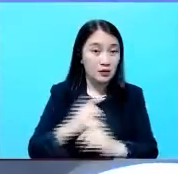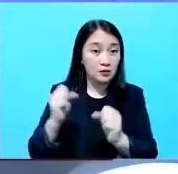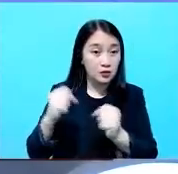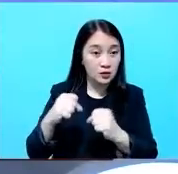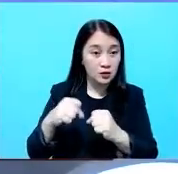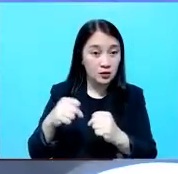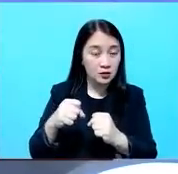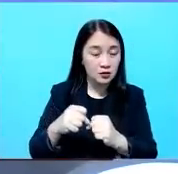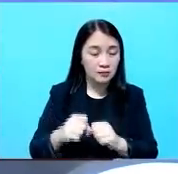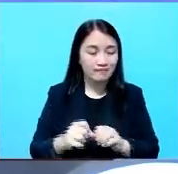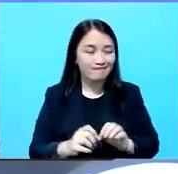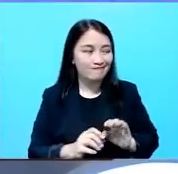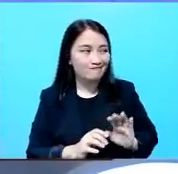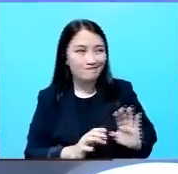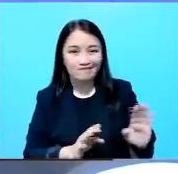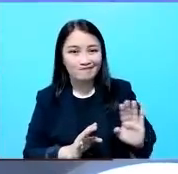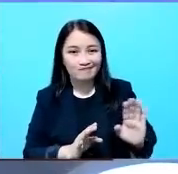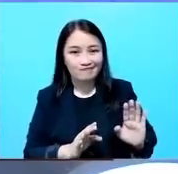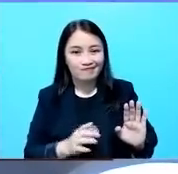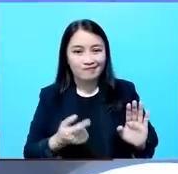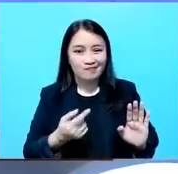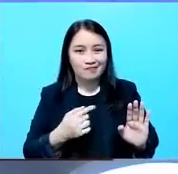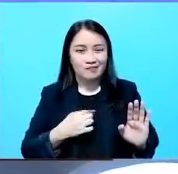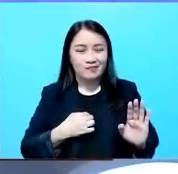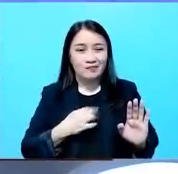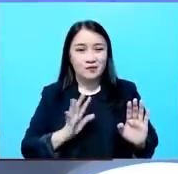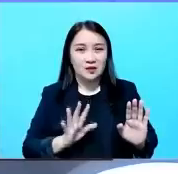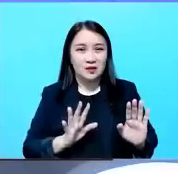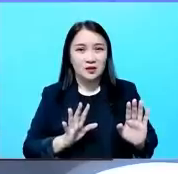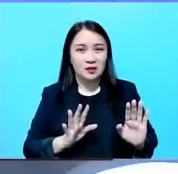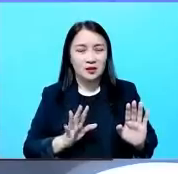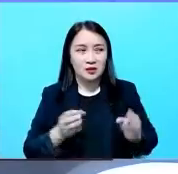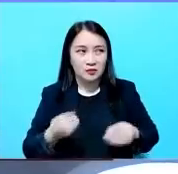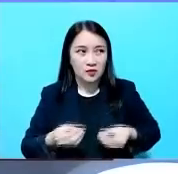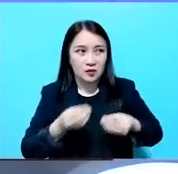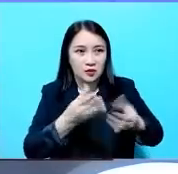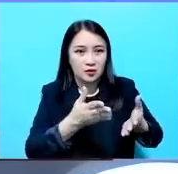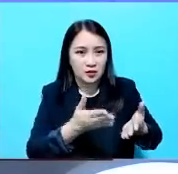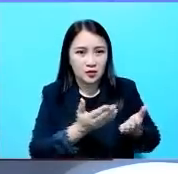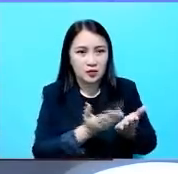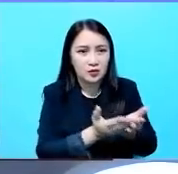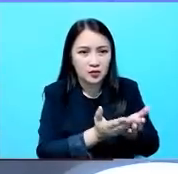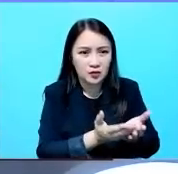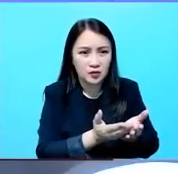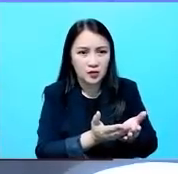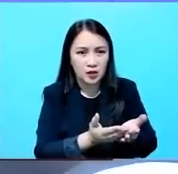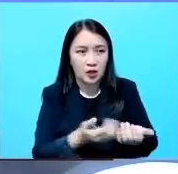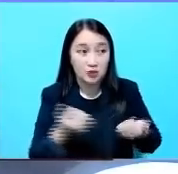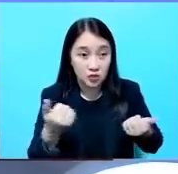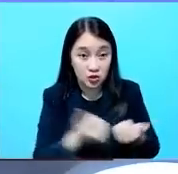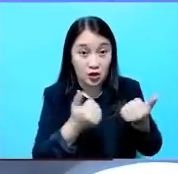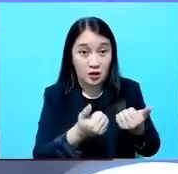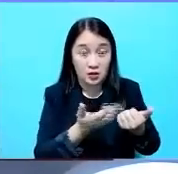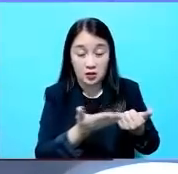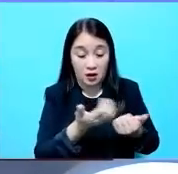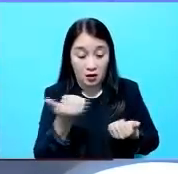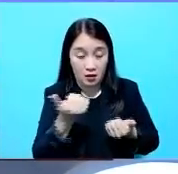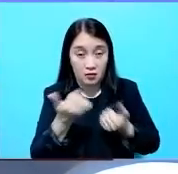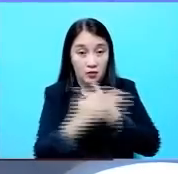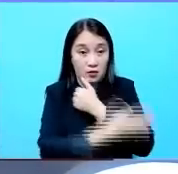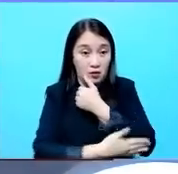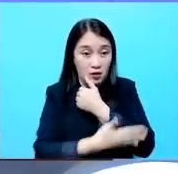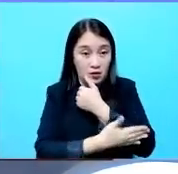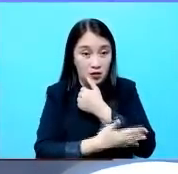tanong. Hindi raw gawain ng US na magpadala ng bapor para takutin ang ibang bansa. Dagdag pa ni Obama,